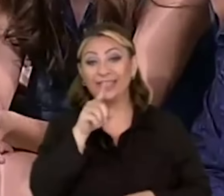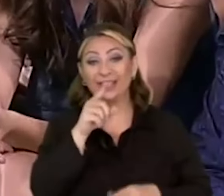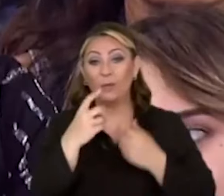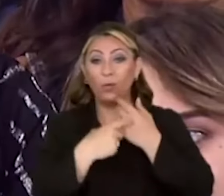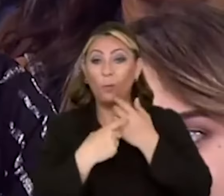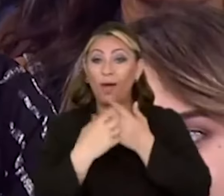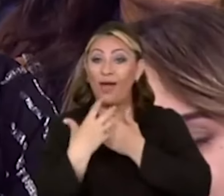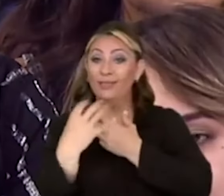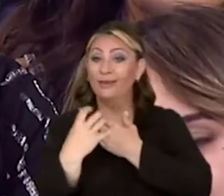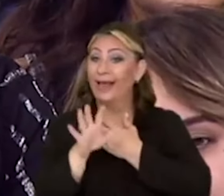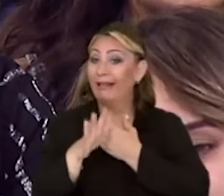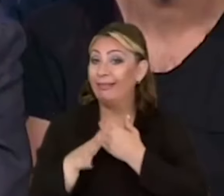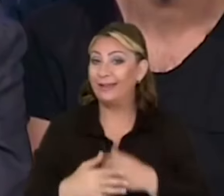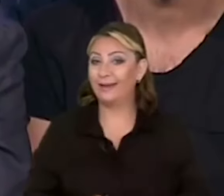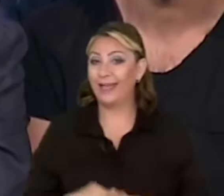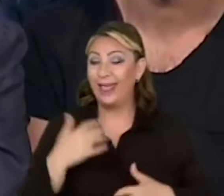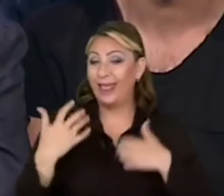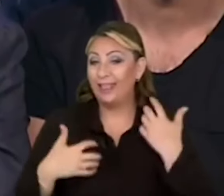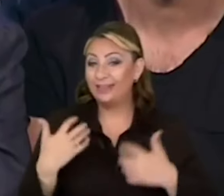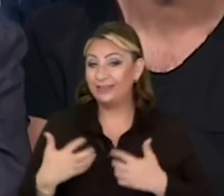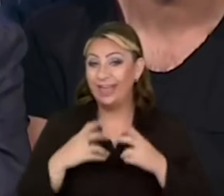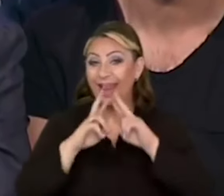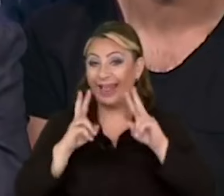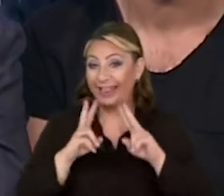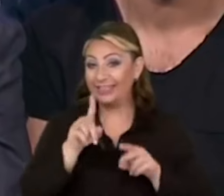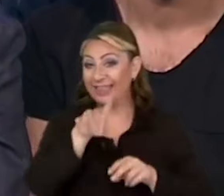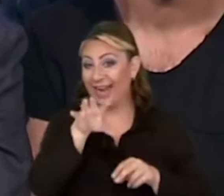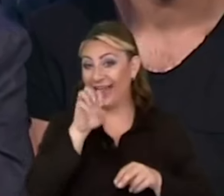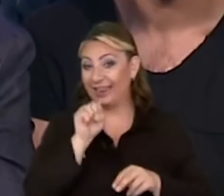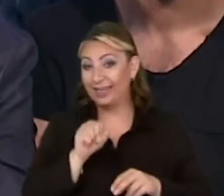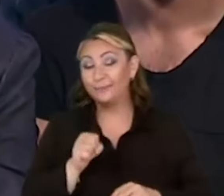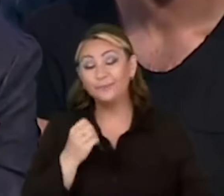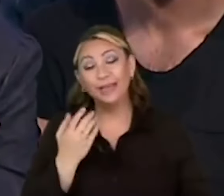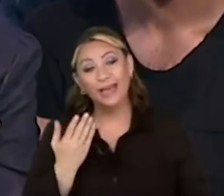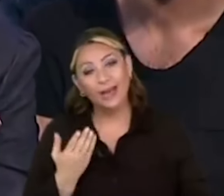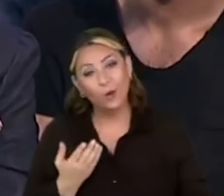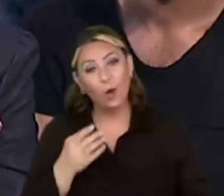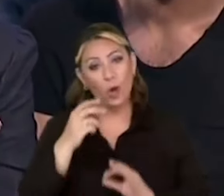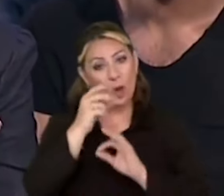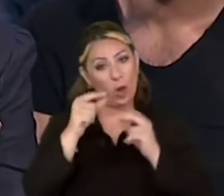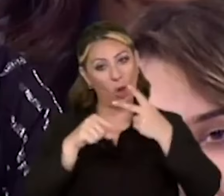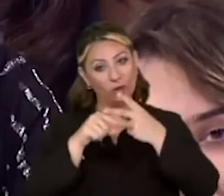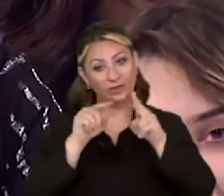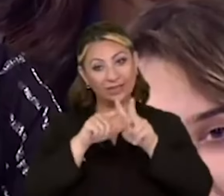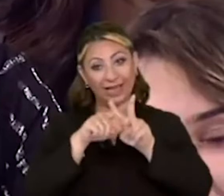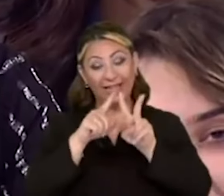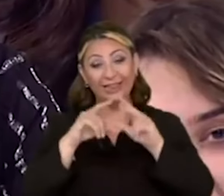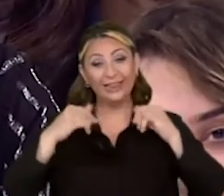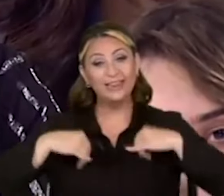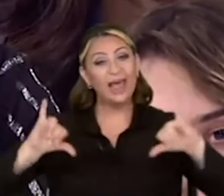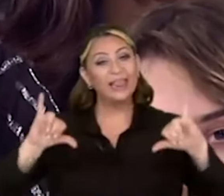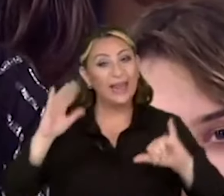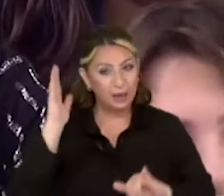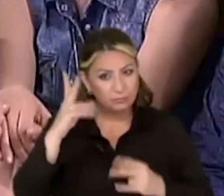aldık herhalde o elektriği. Enerjiyi. Enerjiyi. Hayır Özkan, mesela Özkan'la tatile çıkılabilir